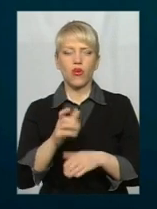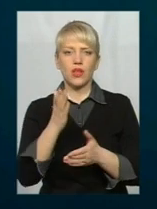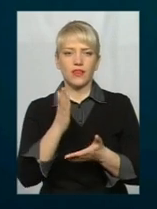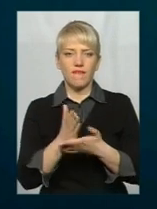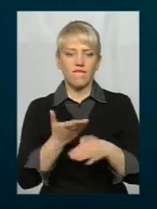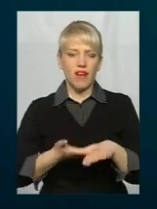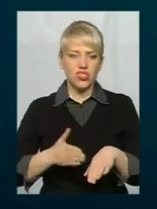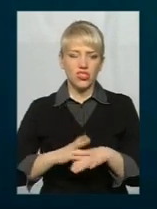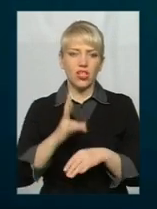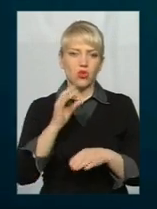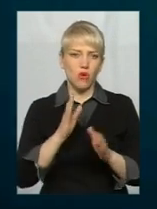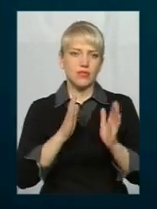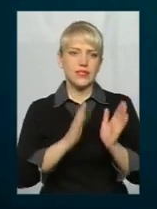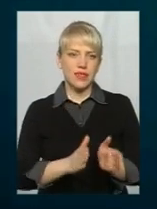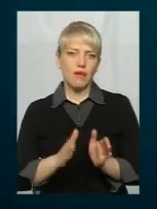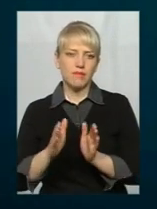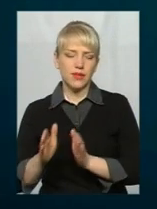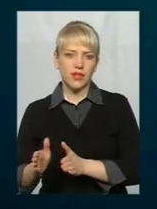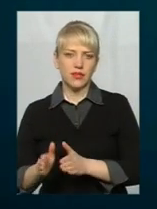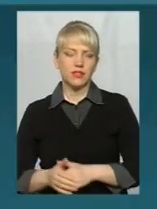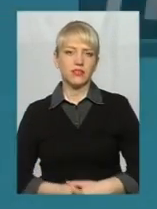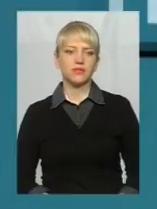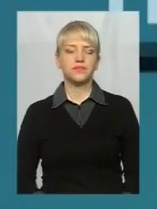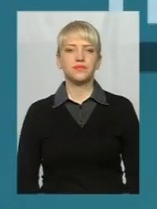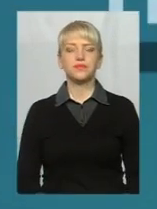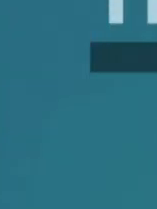стабільний. Михайло Жила, Юрій Чорний. Для теми дня.